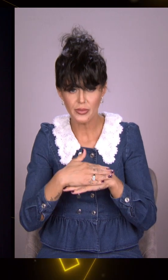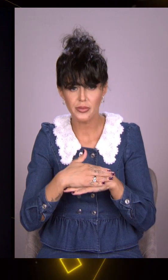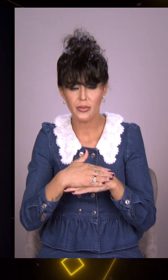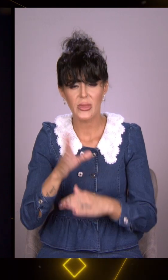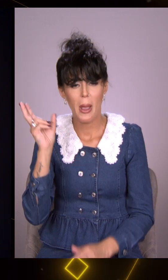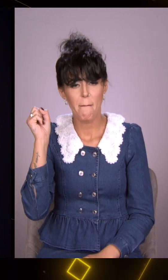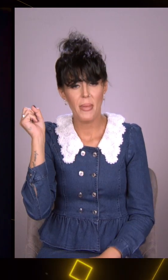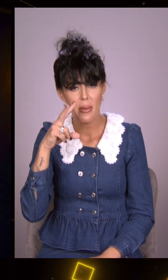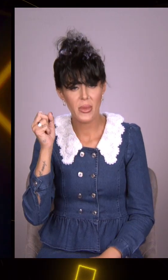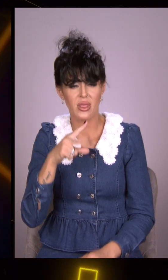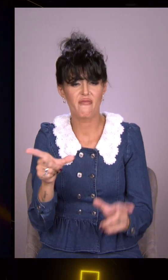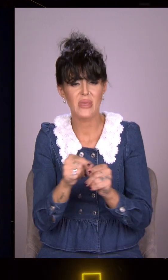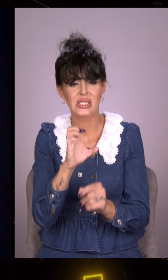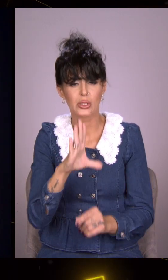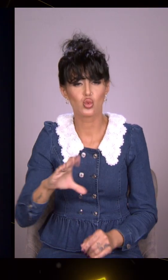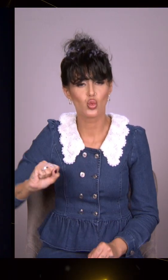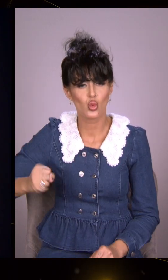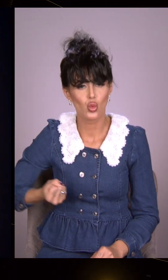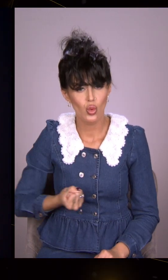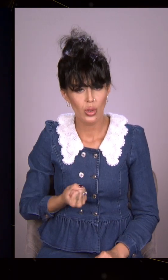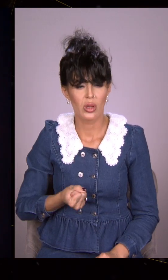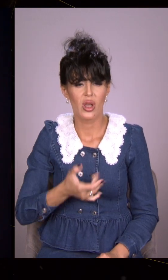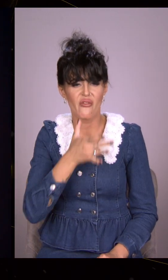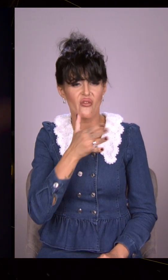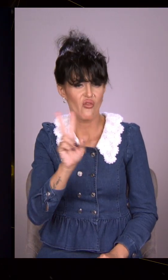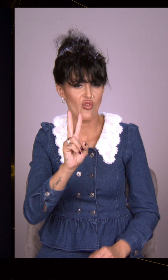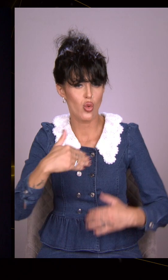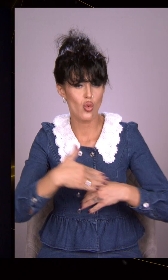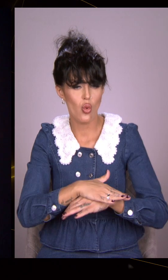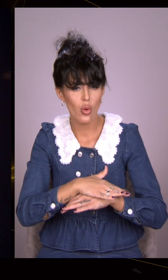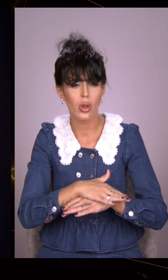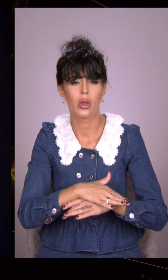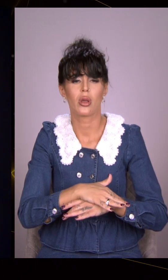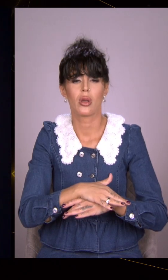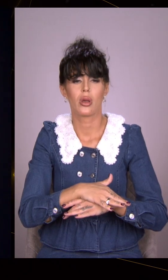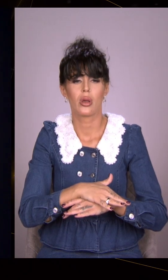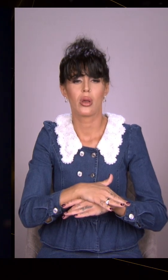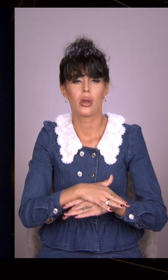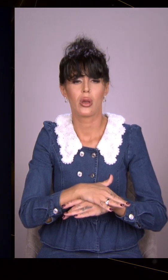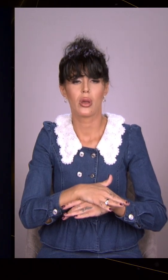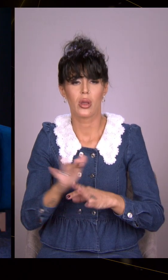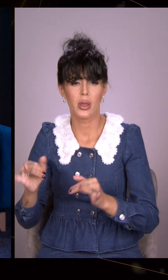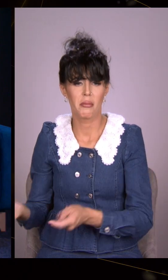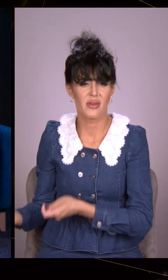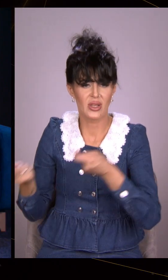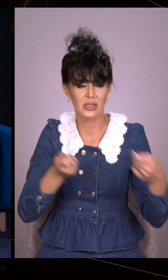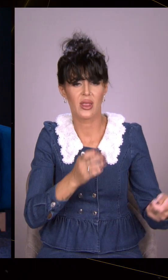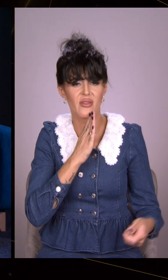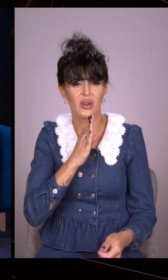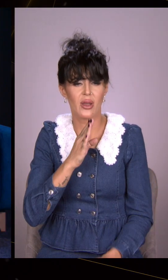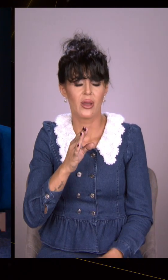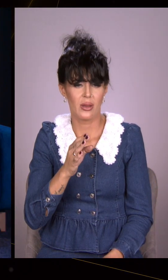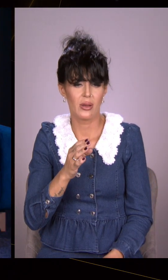племінник із другом, 2 години ночі, вони казали, пішли, і на тачці привезли Настусю.